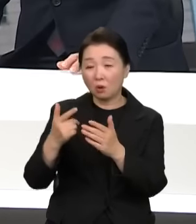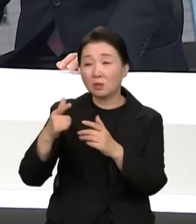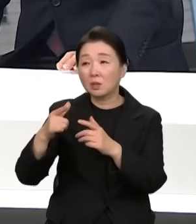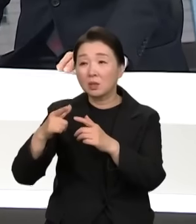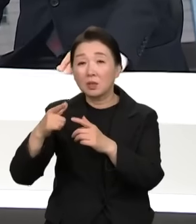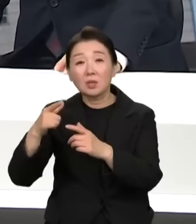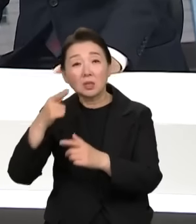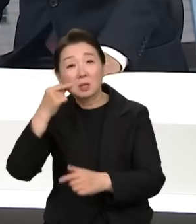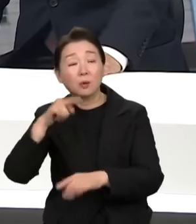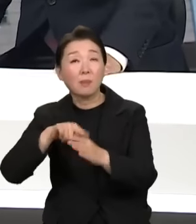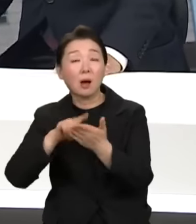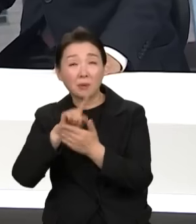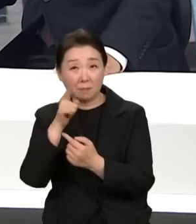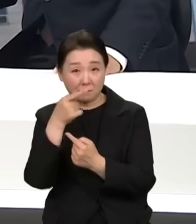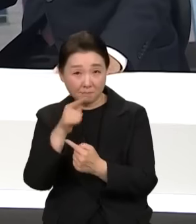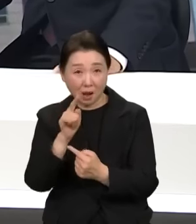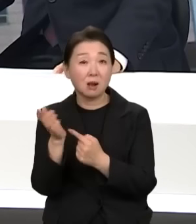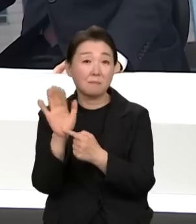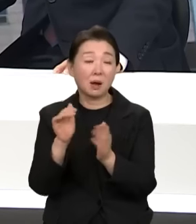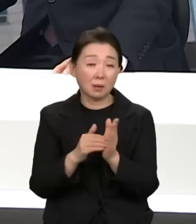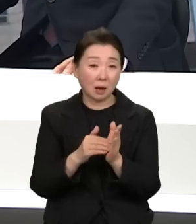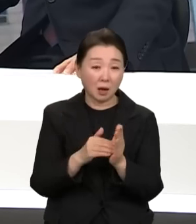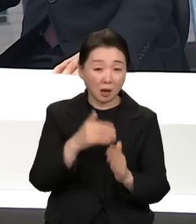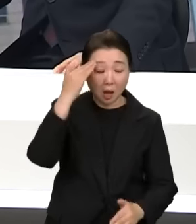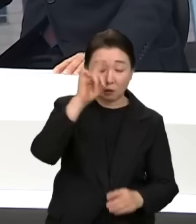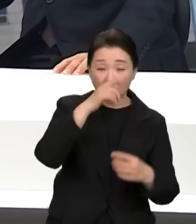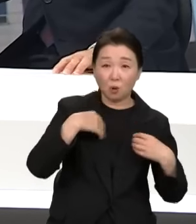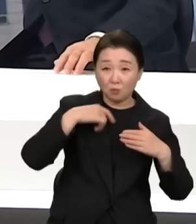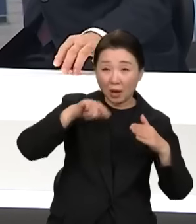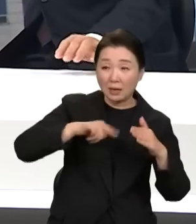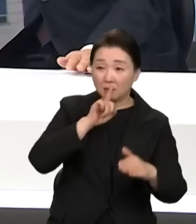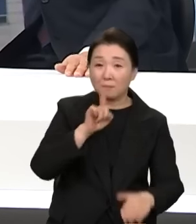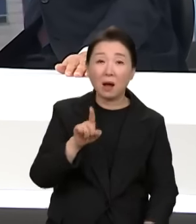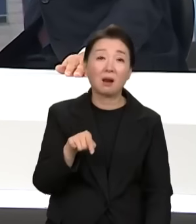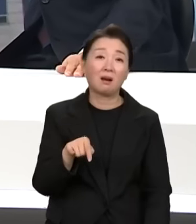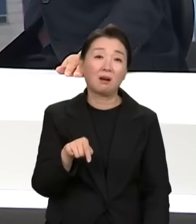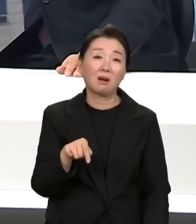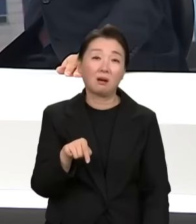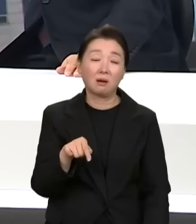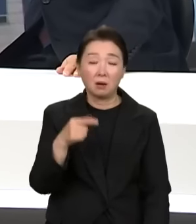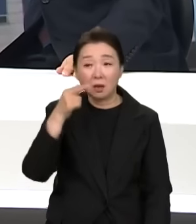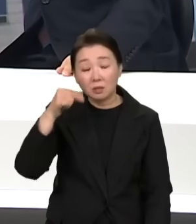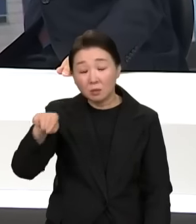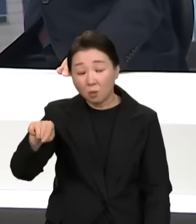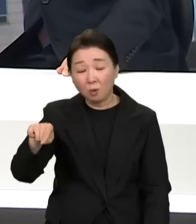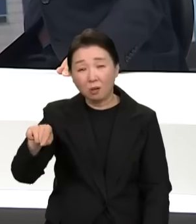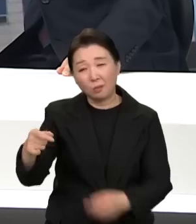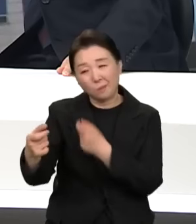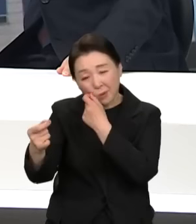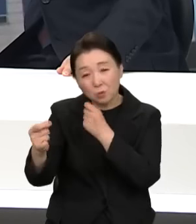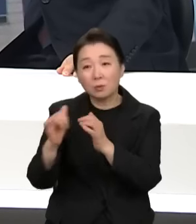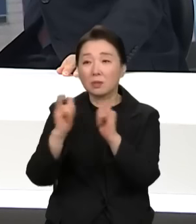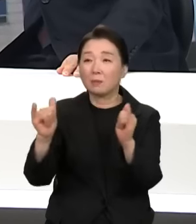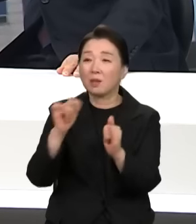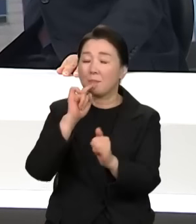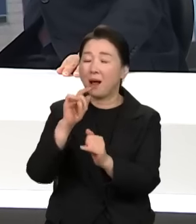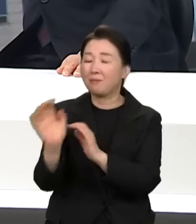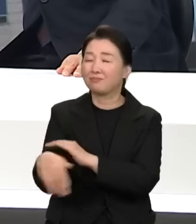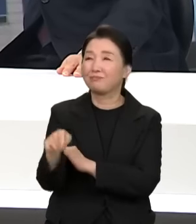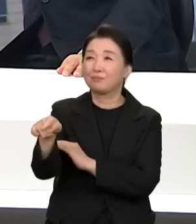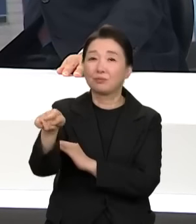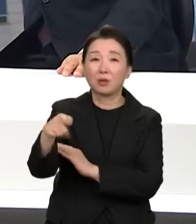이런 발언들을 한 적이 있습니다. 다른 것도 아니라 우리나라 정부 안에서 나온 이런 발언들도 일본의 극우 세력들의 그 궤변,